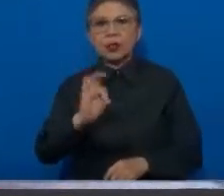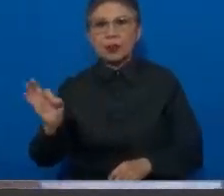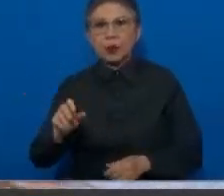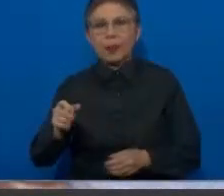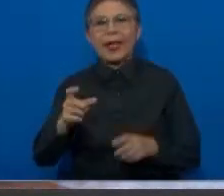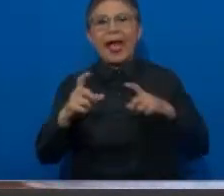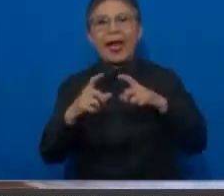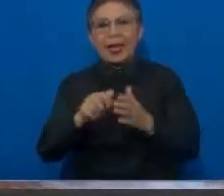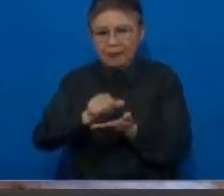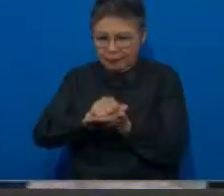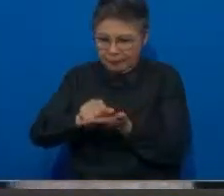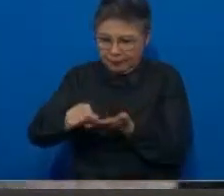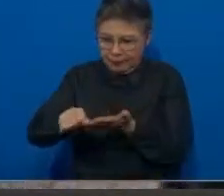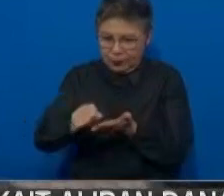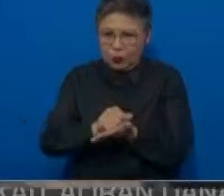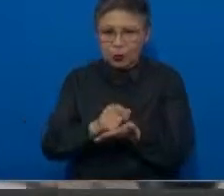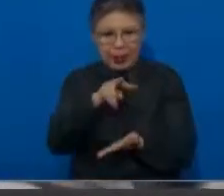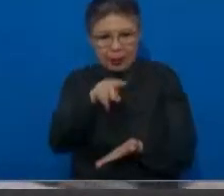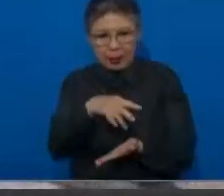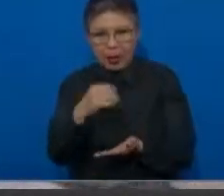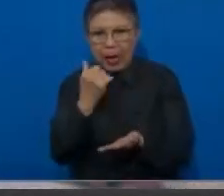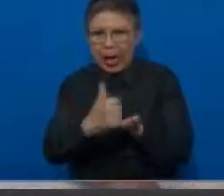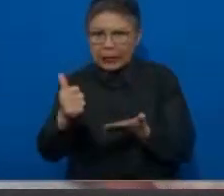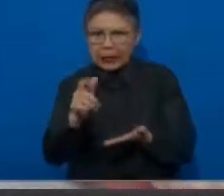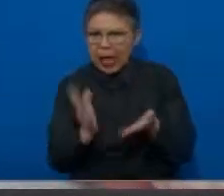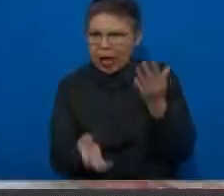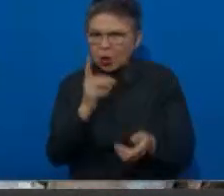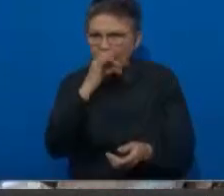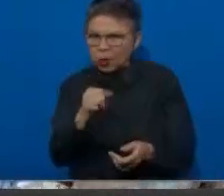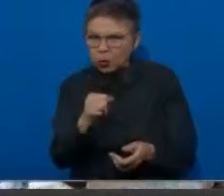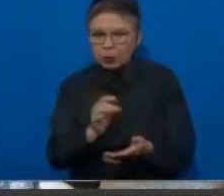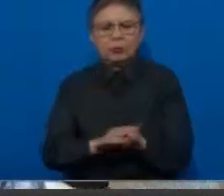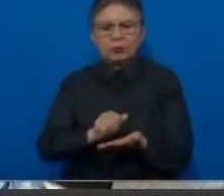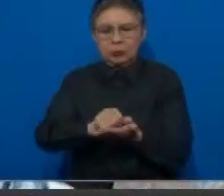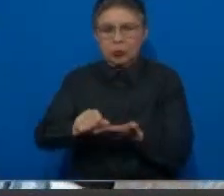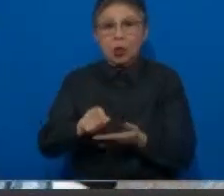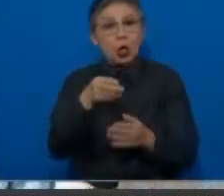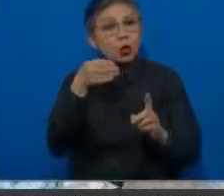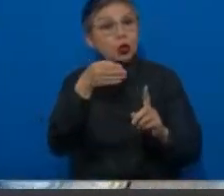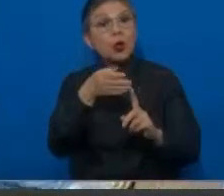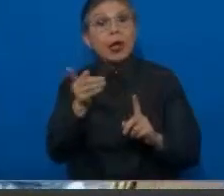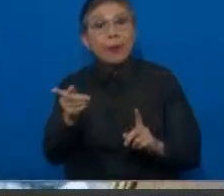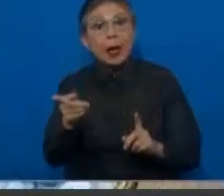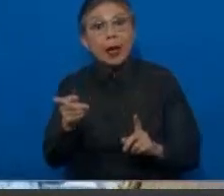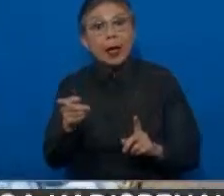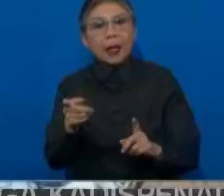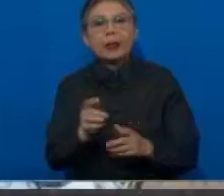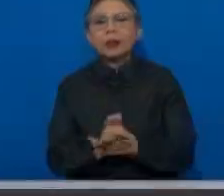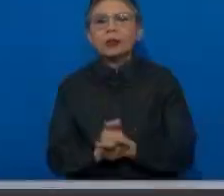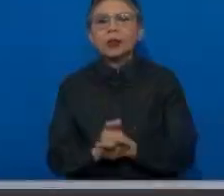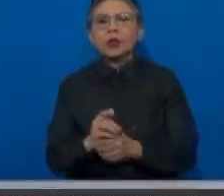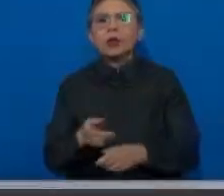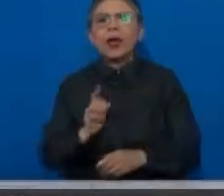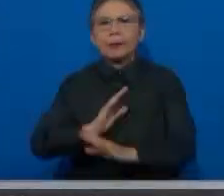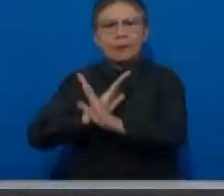alat deteksi ultraviolet untuk melihat keaslian uang tersebut. Tujuan pemeriksaan uang di jasa penukar uang ini